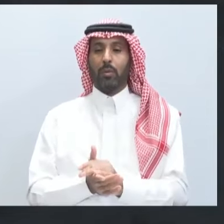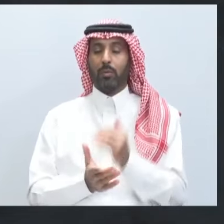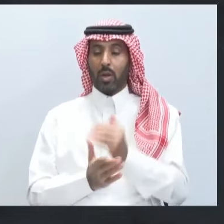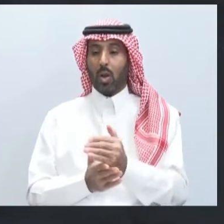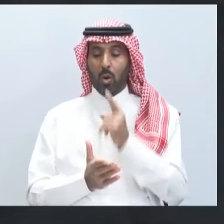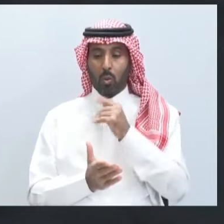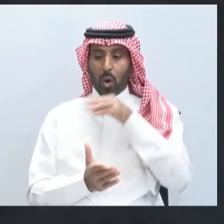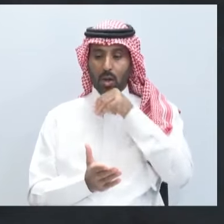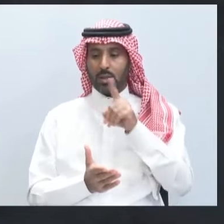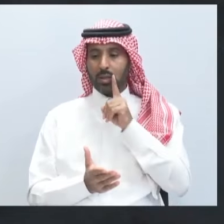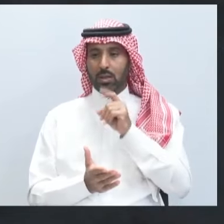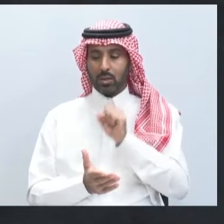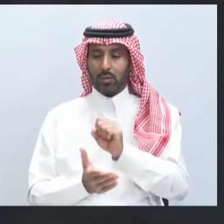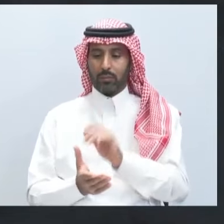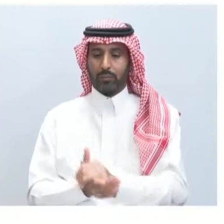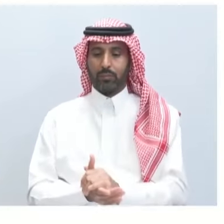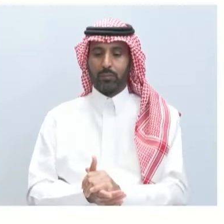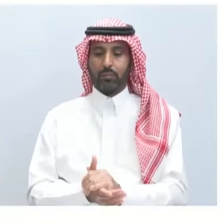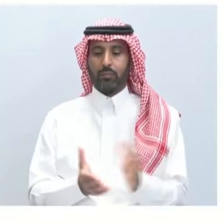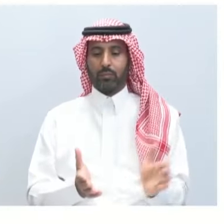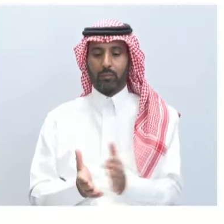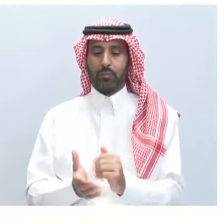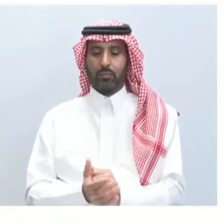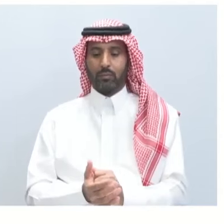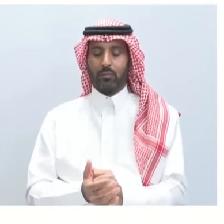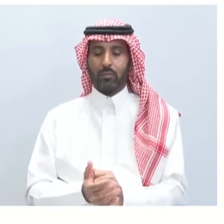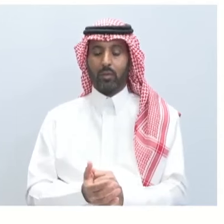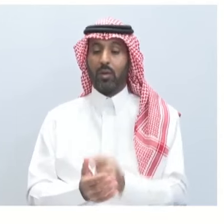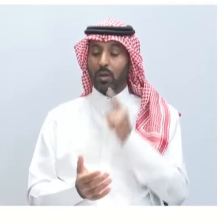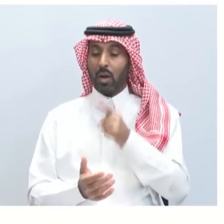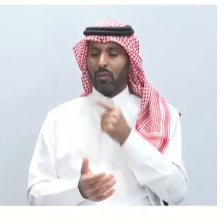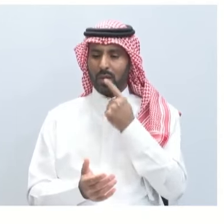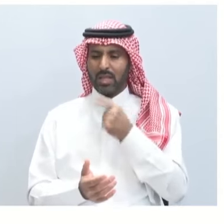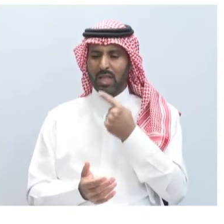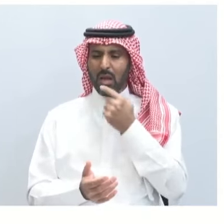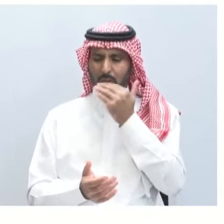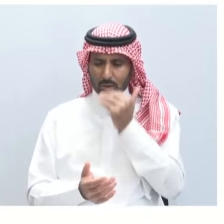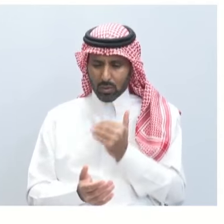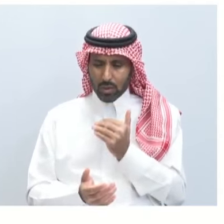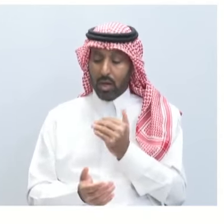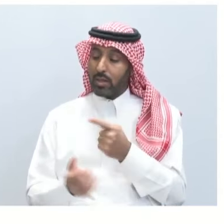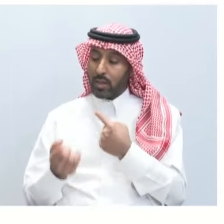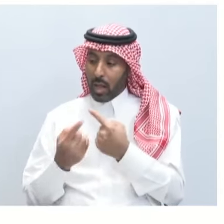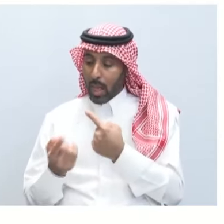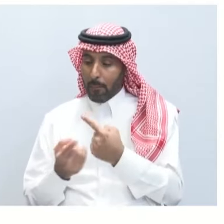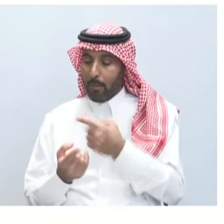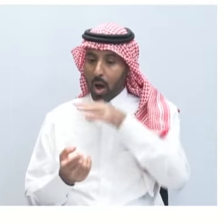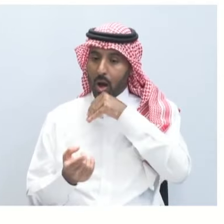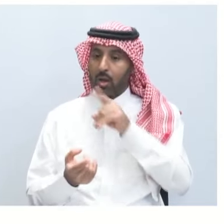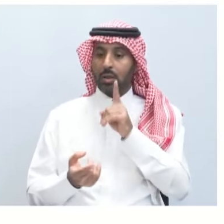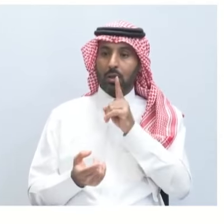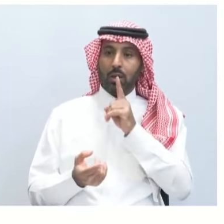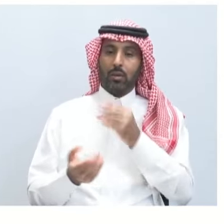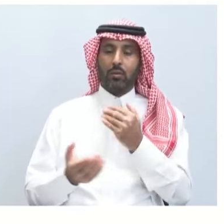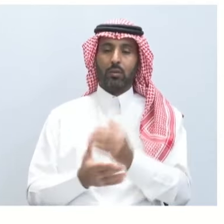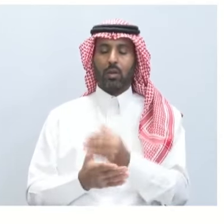بهما فتحرص على الدعاء ايضا من صور البر خفض الصوت عند الحديث معهما حينما تريد